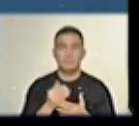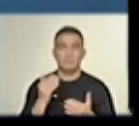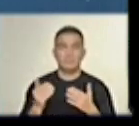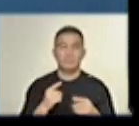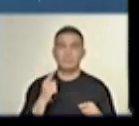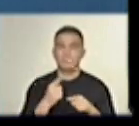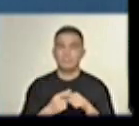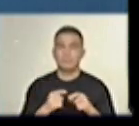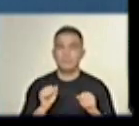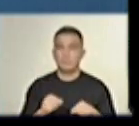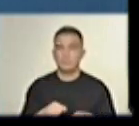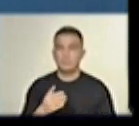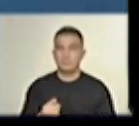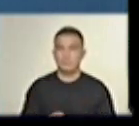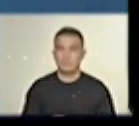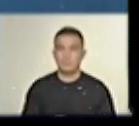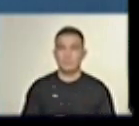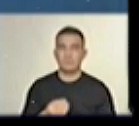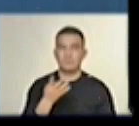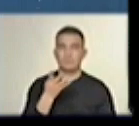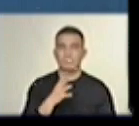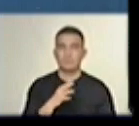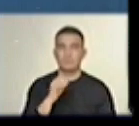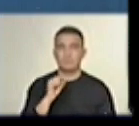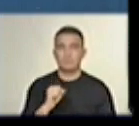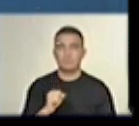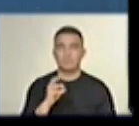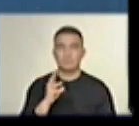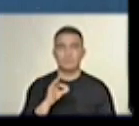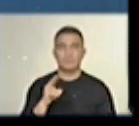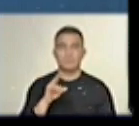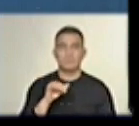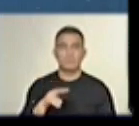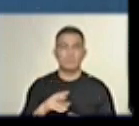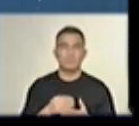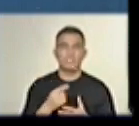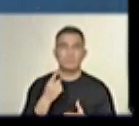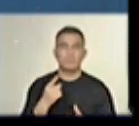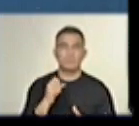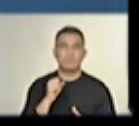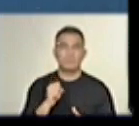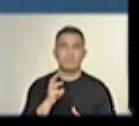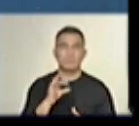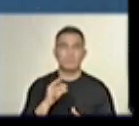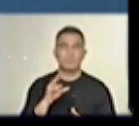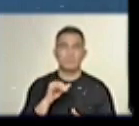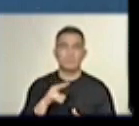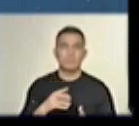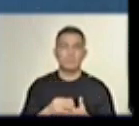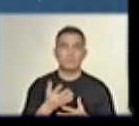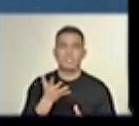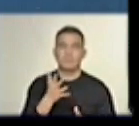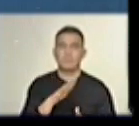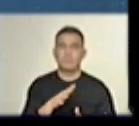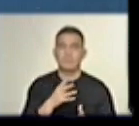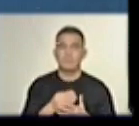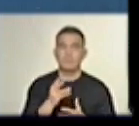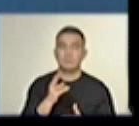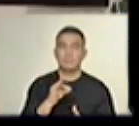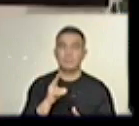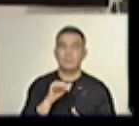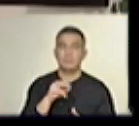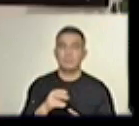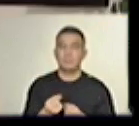qo'shib olishimiz mumkin. Demak, 4 ta A ning moduliga 1 ta A ning modulini qo'shsak, 5 ta A ning moduli hosil